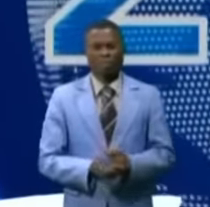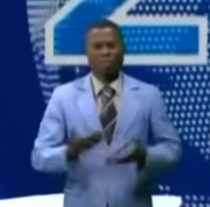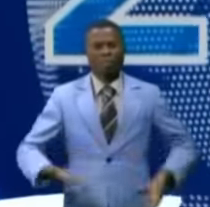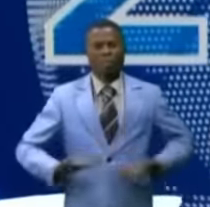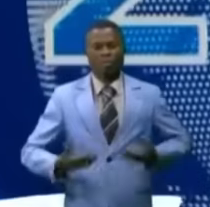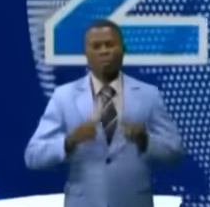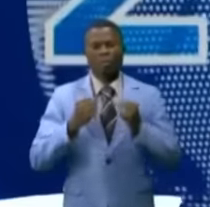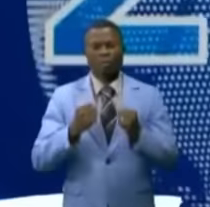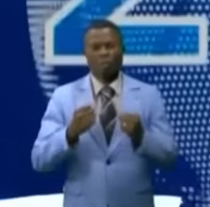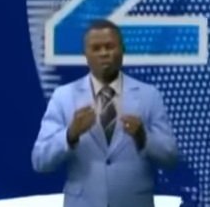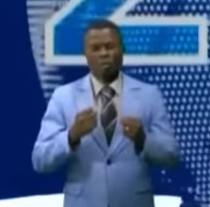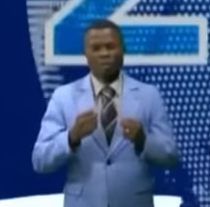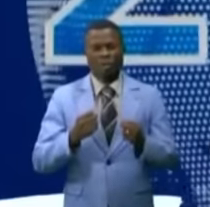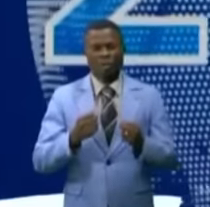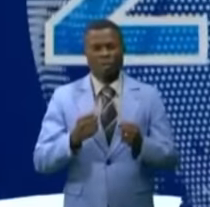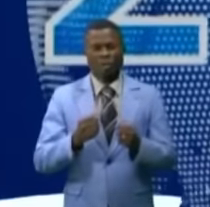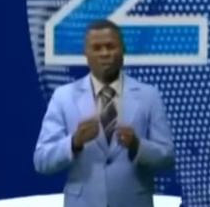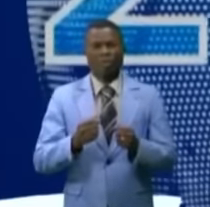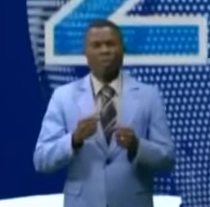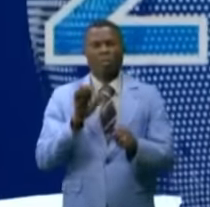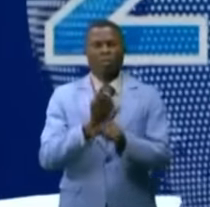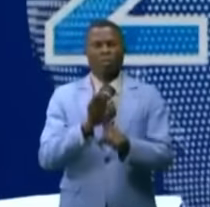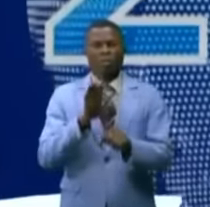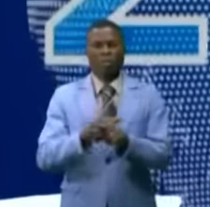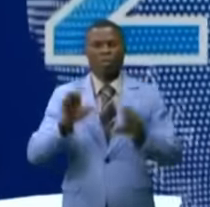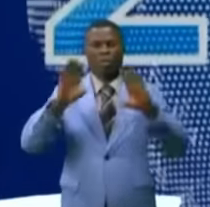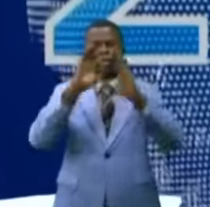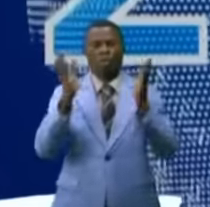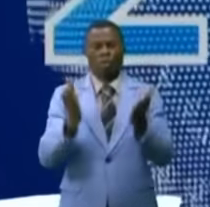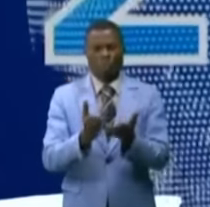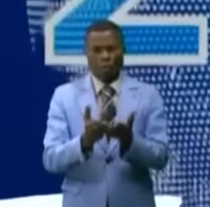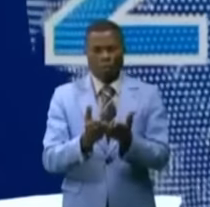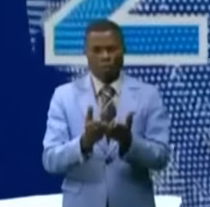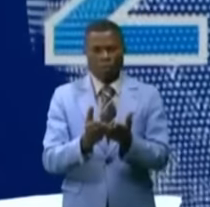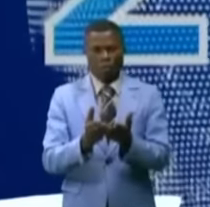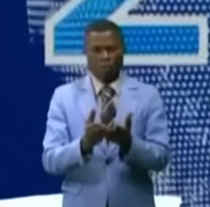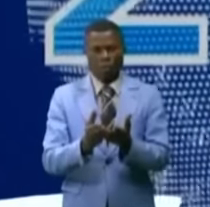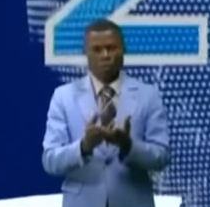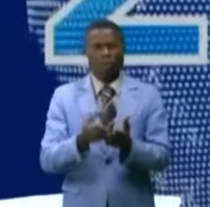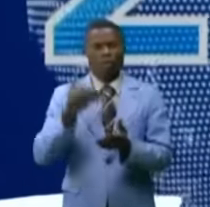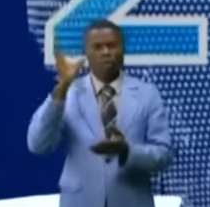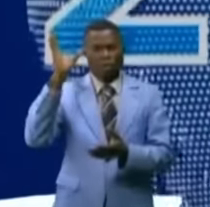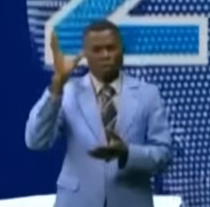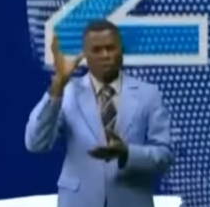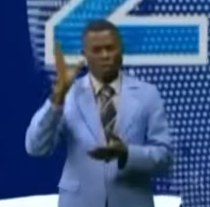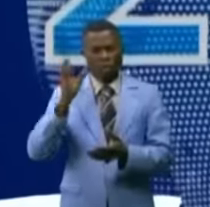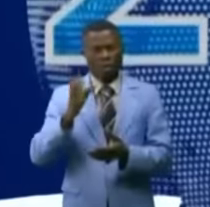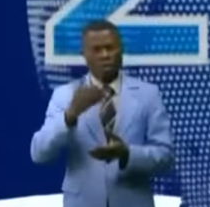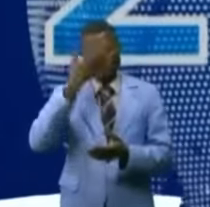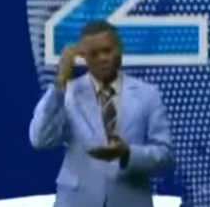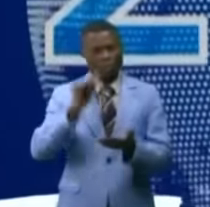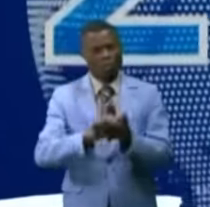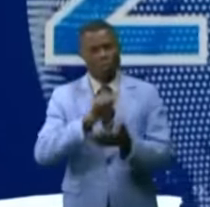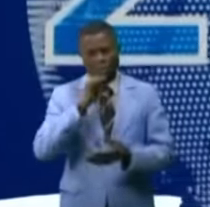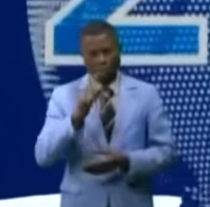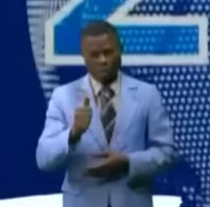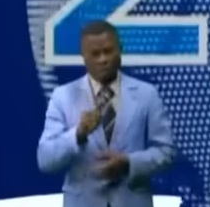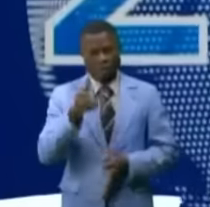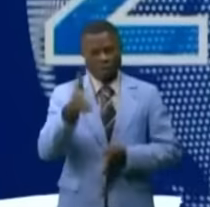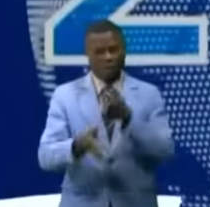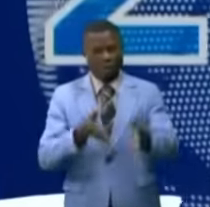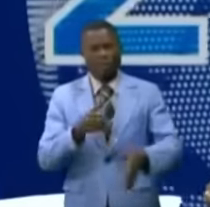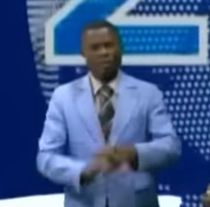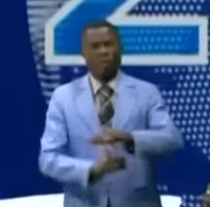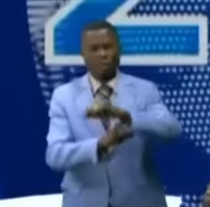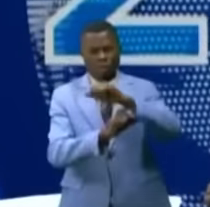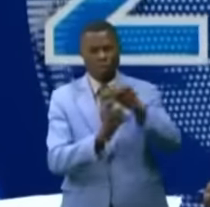à juste titre par les différentes communautés locales. Les Ankoutchou à Namongo ne sont pas restés indifférents. Une marche de